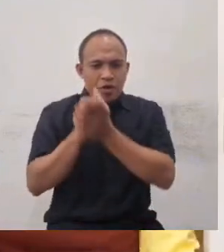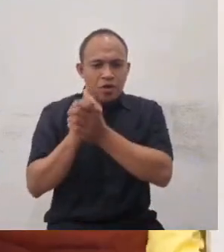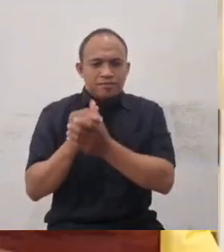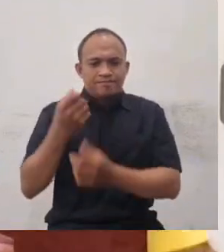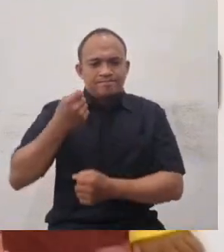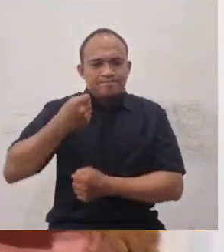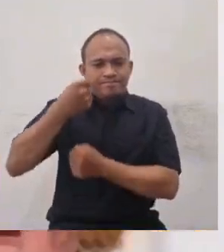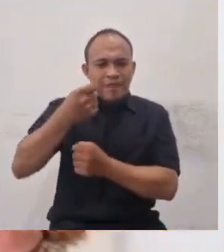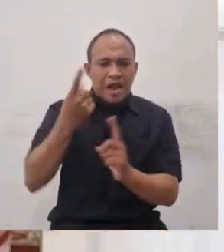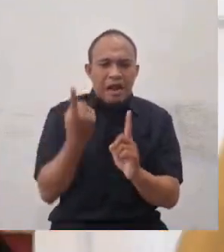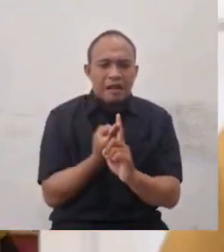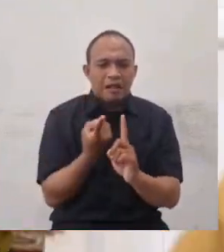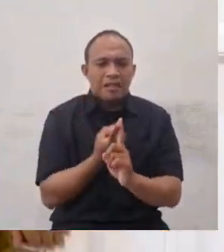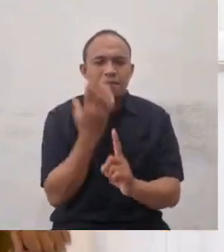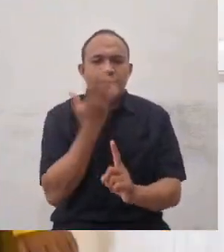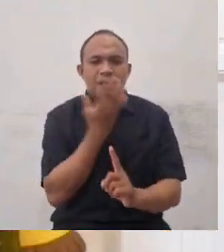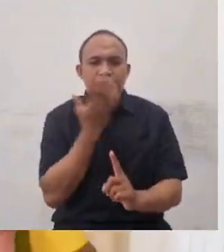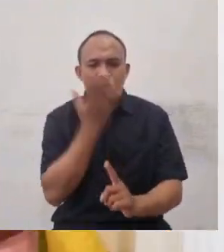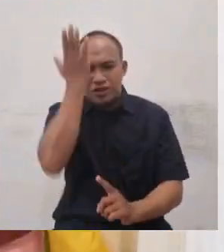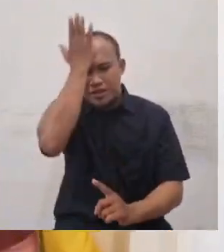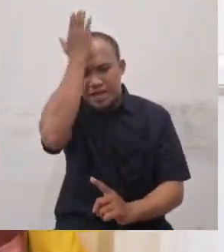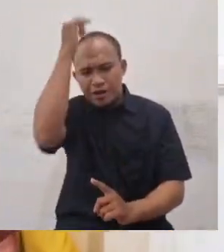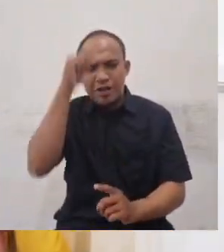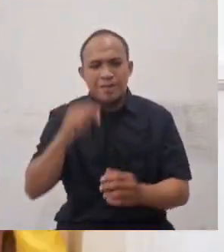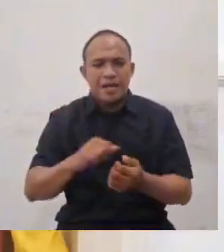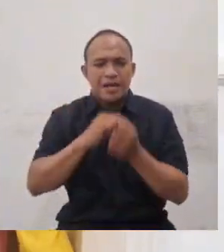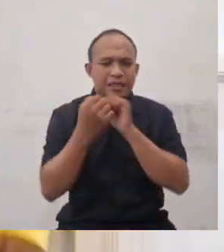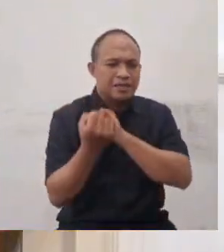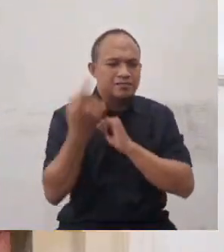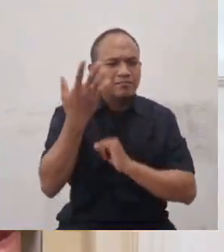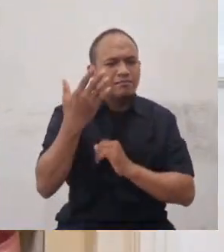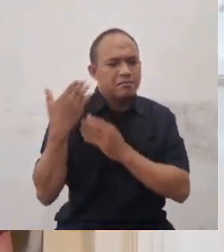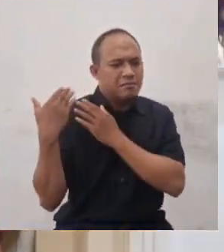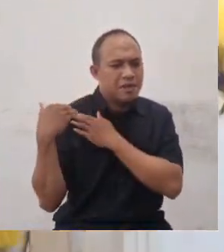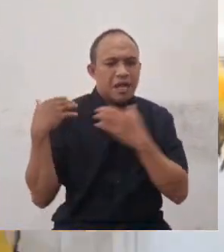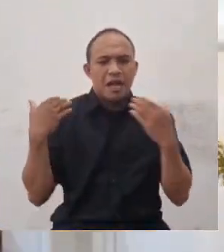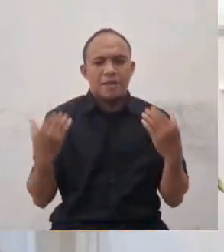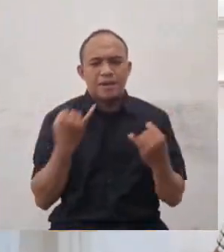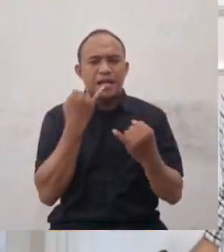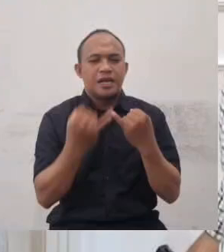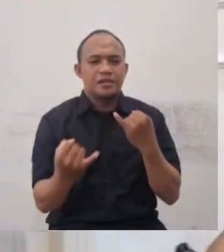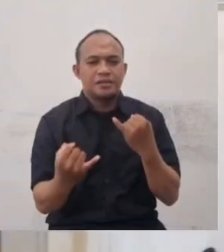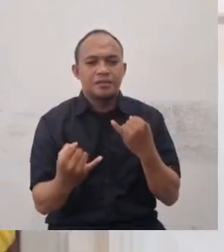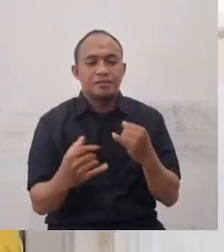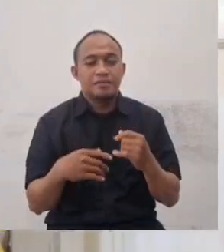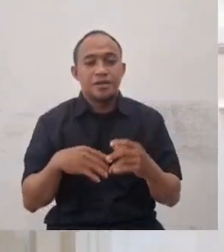Mopo Tolungo merupakan prosesi mengantarkan pejabat yang telah